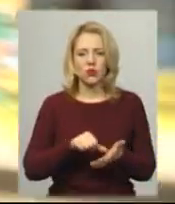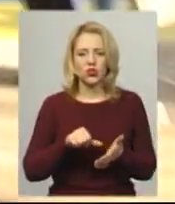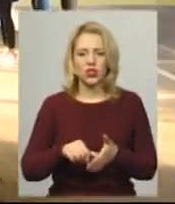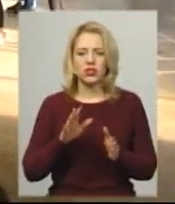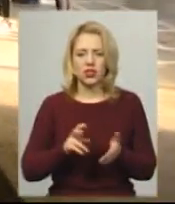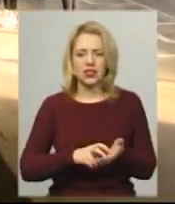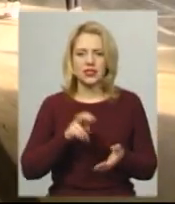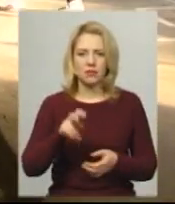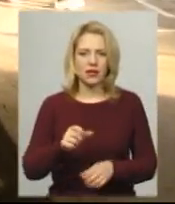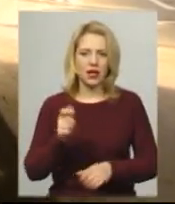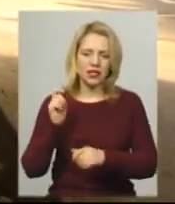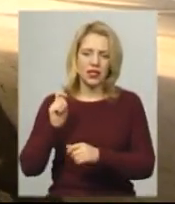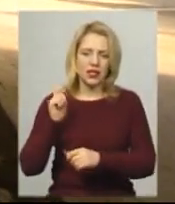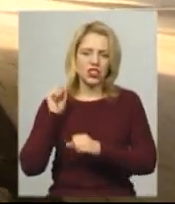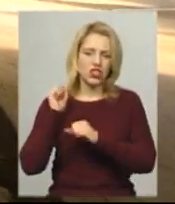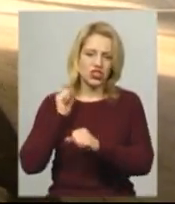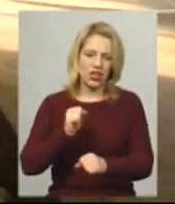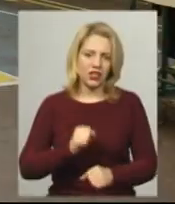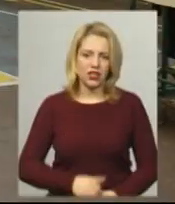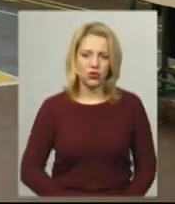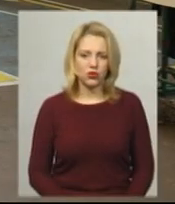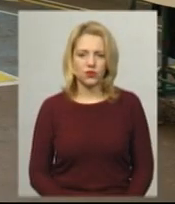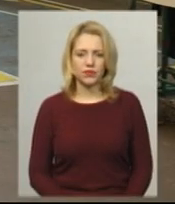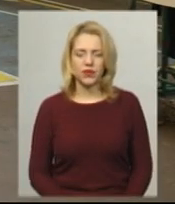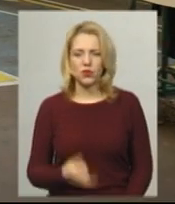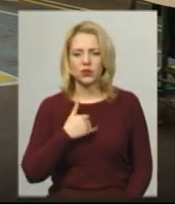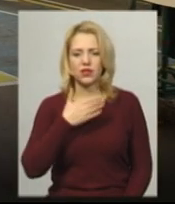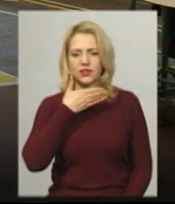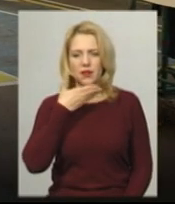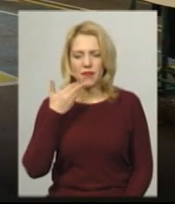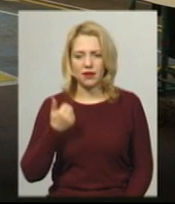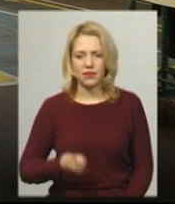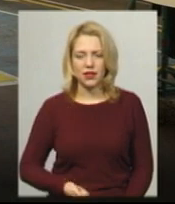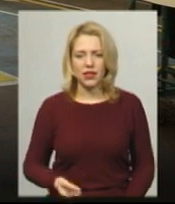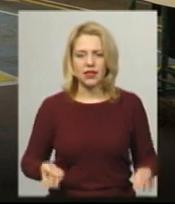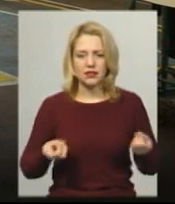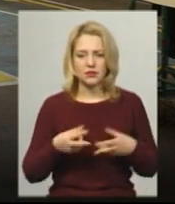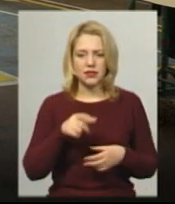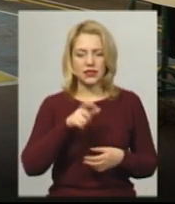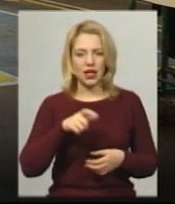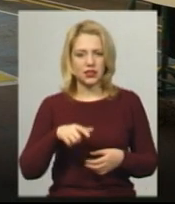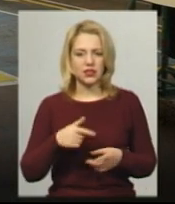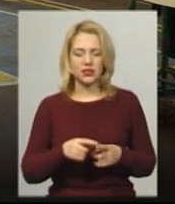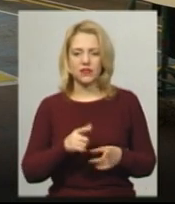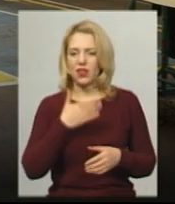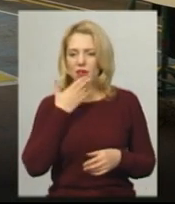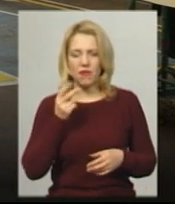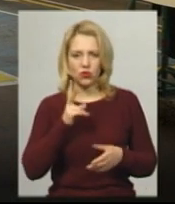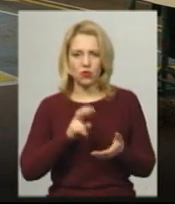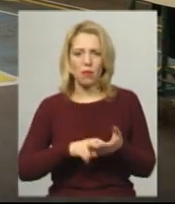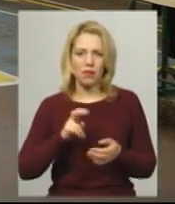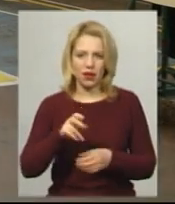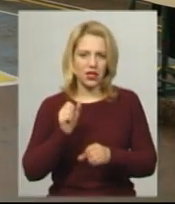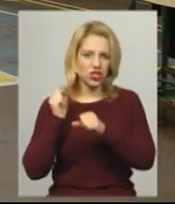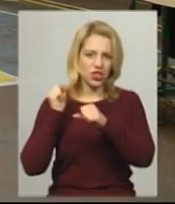стрибка жердиною, розповідає головний суддя змагань Руслан Савченко. У нас нема спеціалістів і ніхто не стрибає. А так